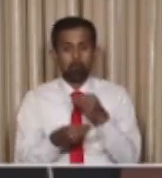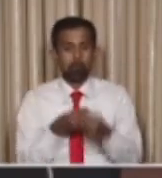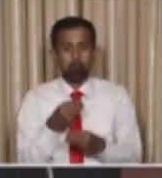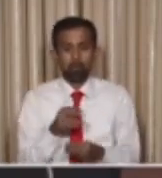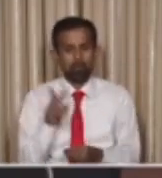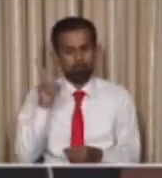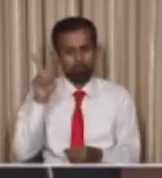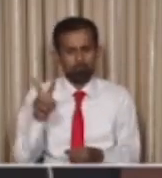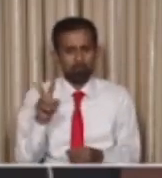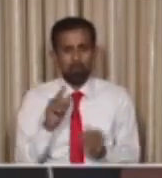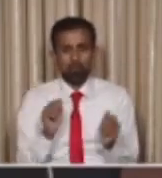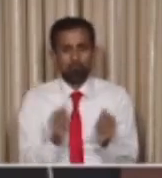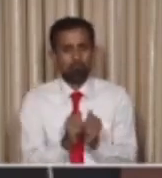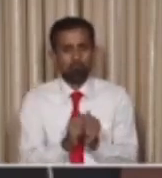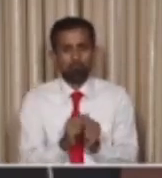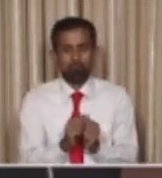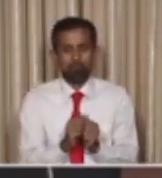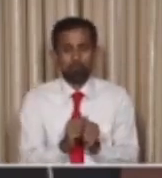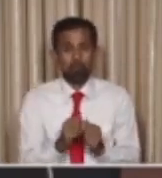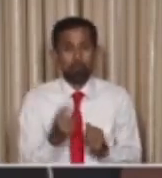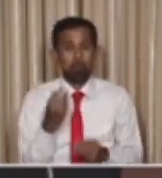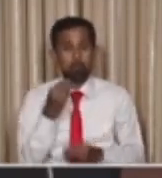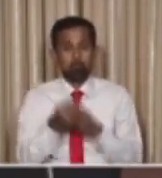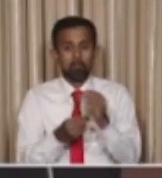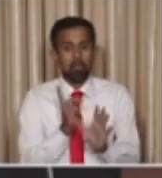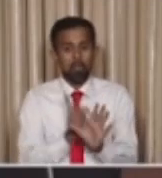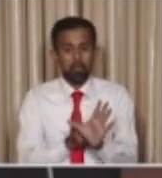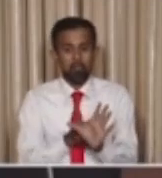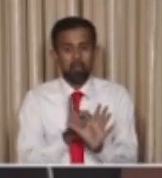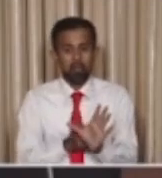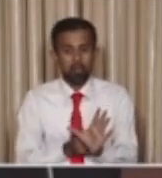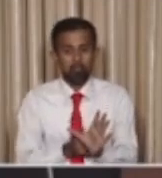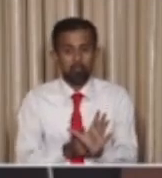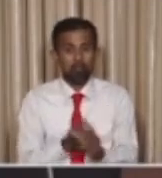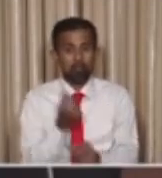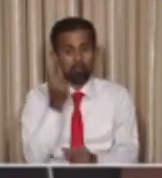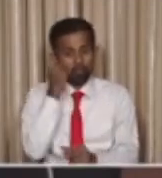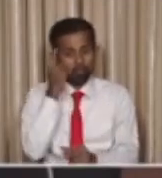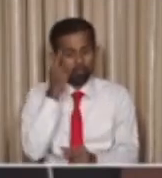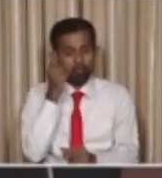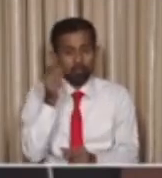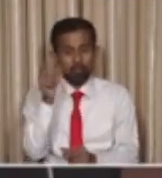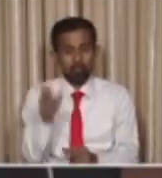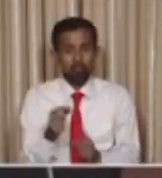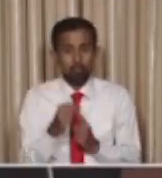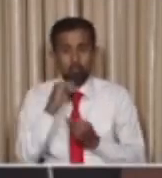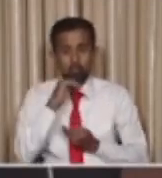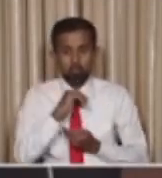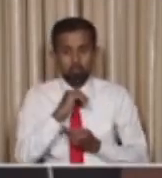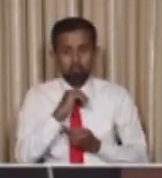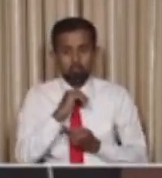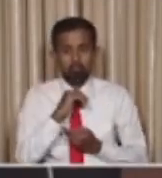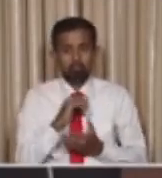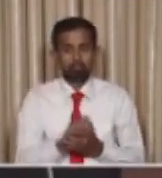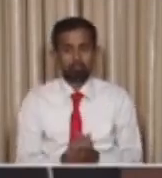විශ්වාසය තියලා කටයුතු කරුවට ලොකු සභාගම හැමදාම හිතන්නේ එයාගේ